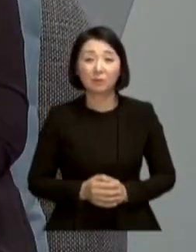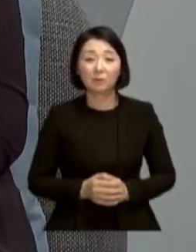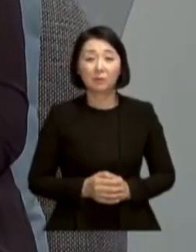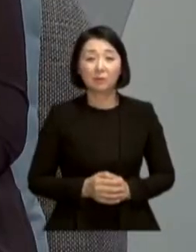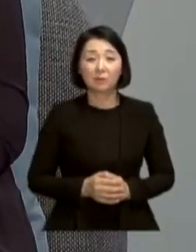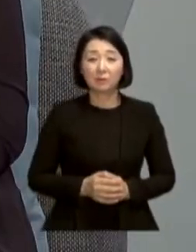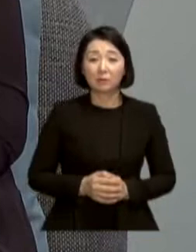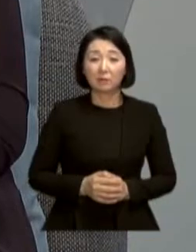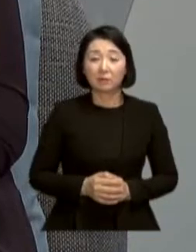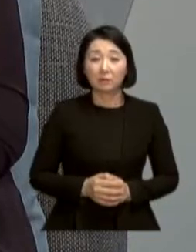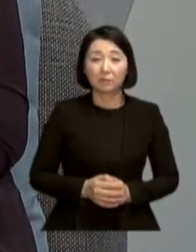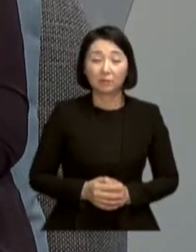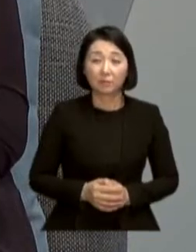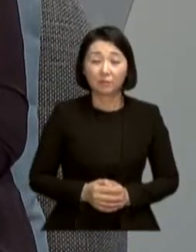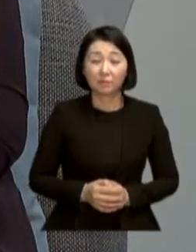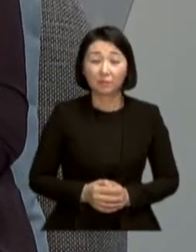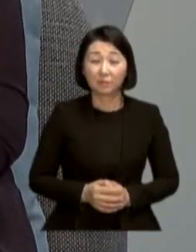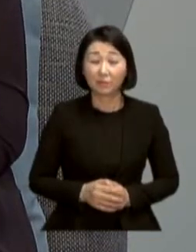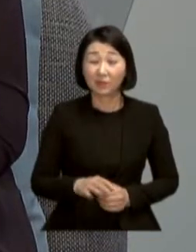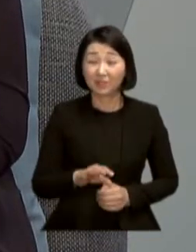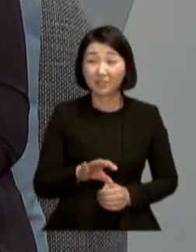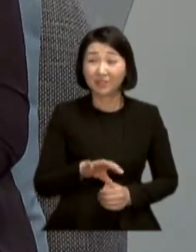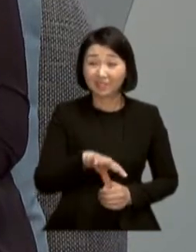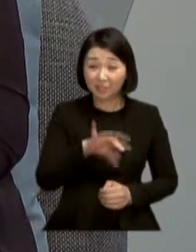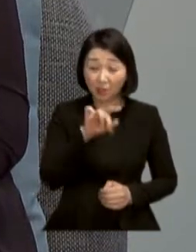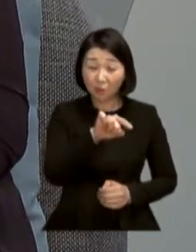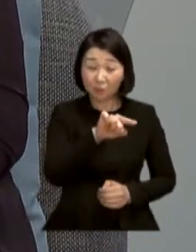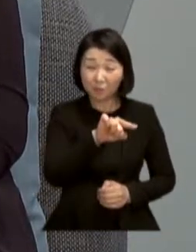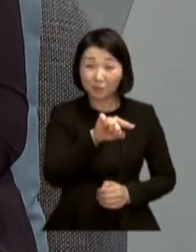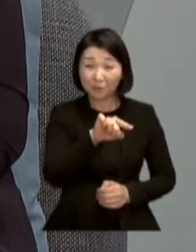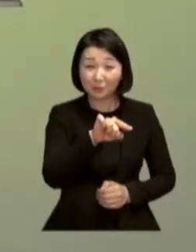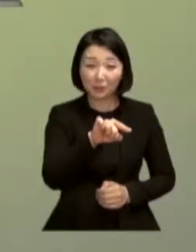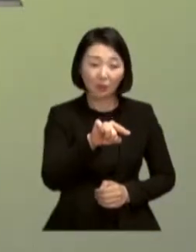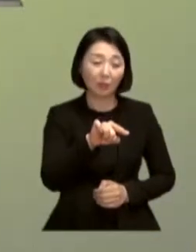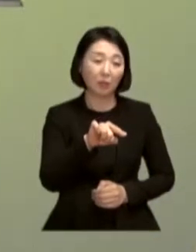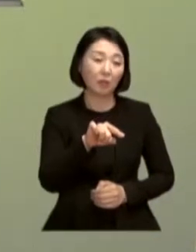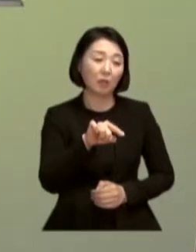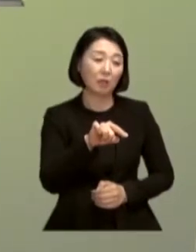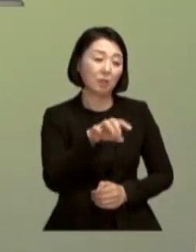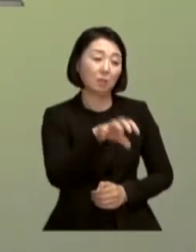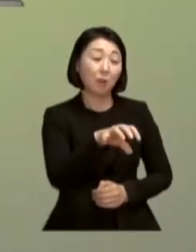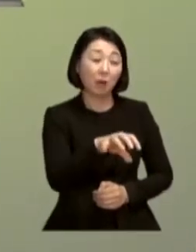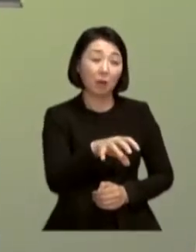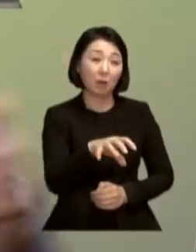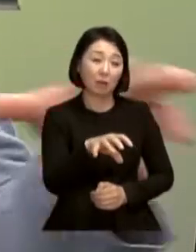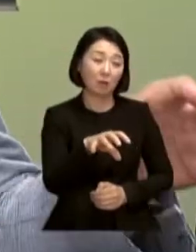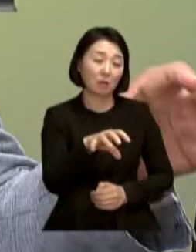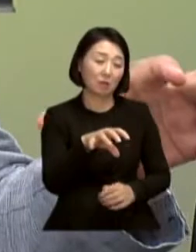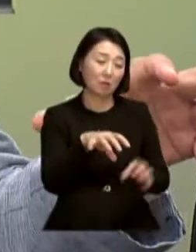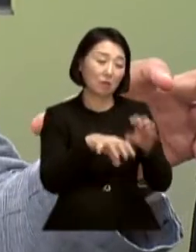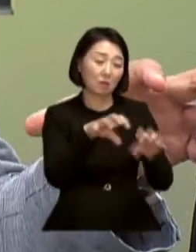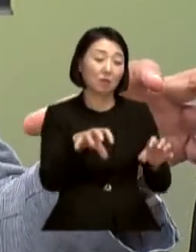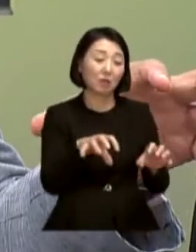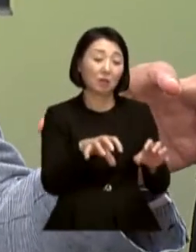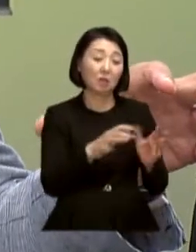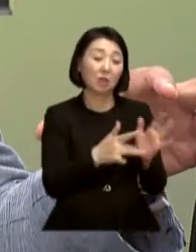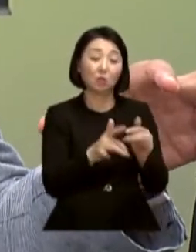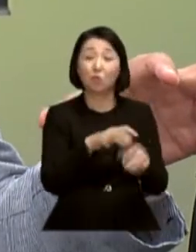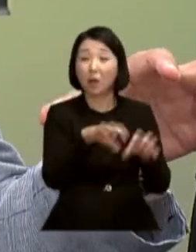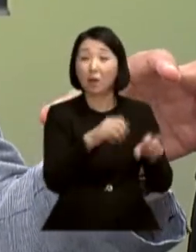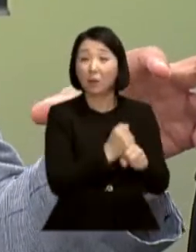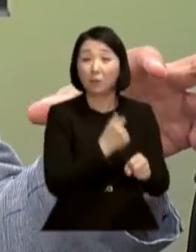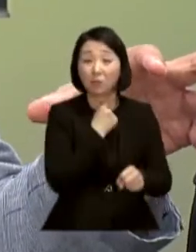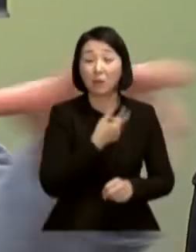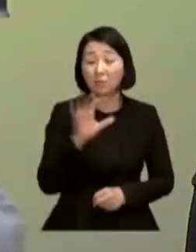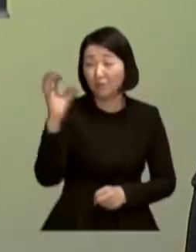처음에는 우리가 풍솥 마을에다가 예수 마을을 하려고 했는데 작년에 이제 태풍이 있고 나는 게 너무 많은 지역에 저희가